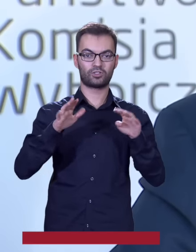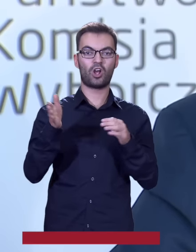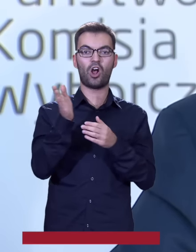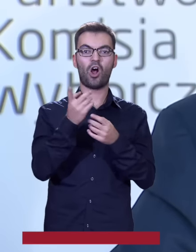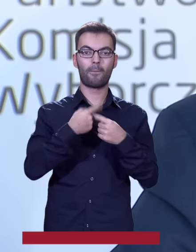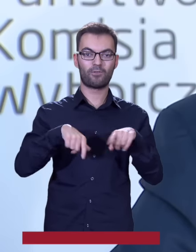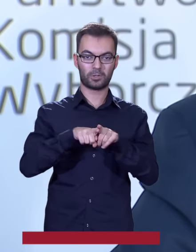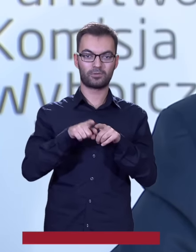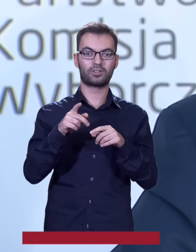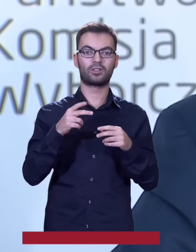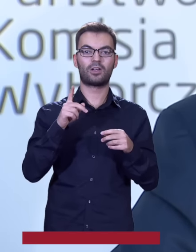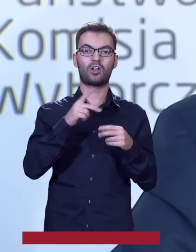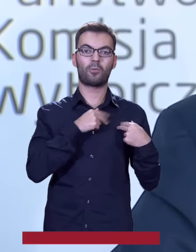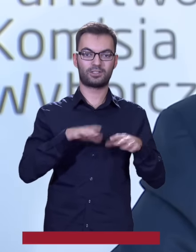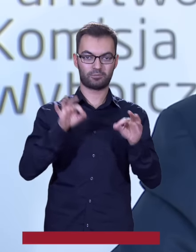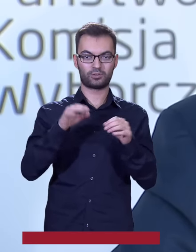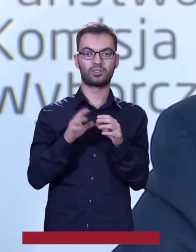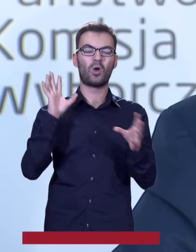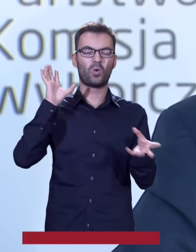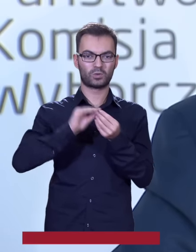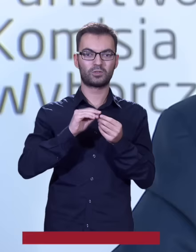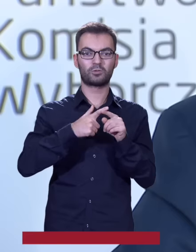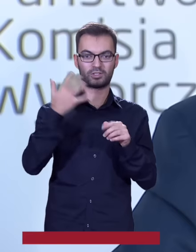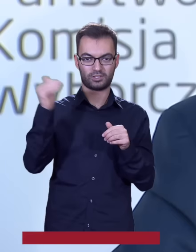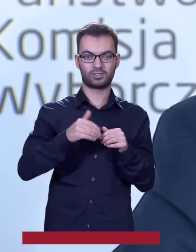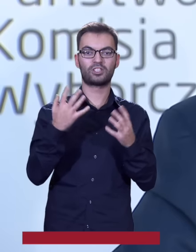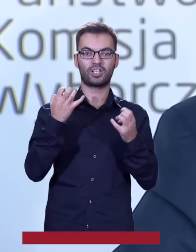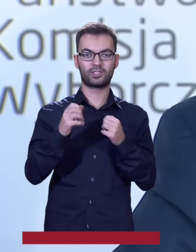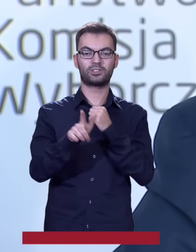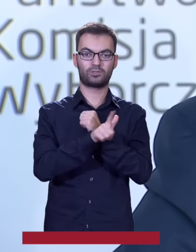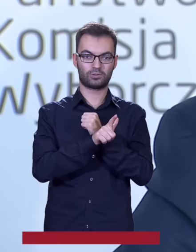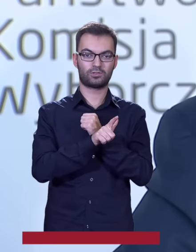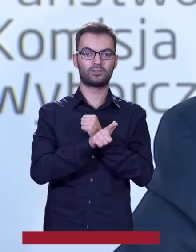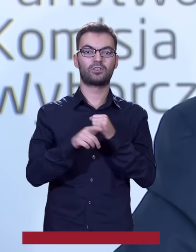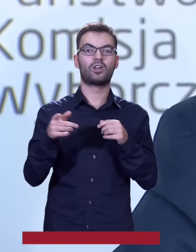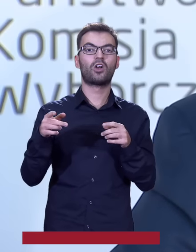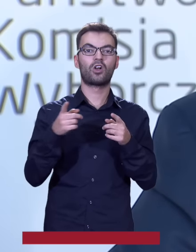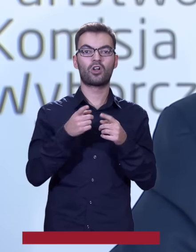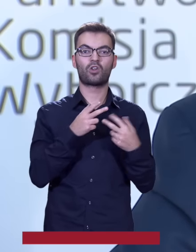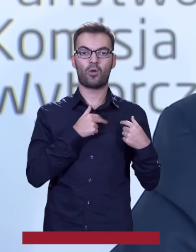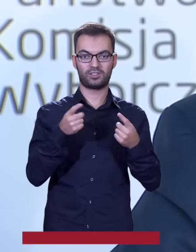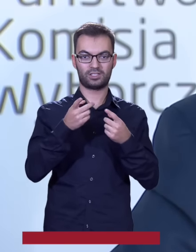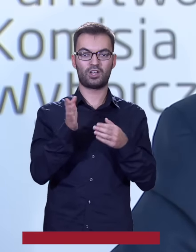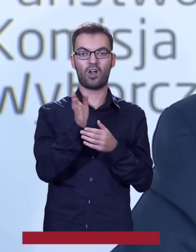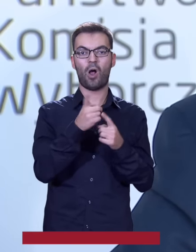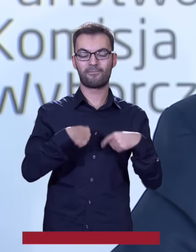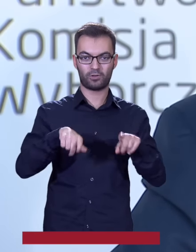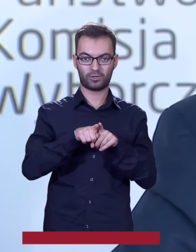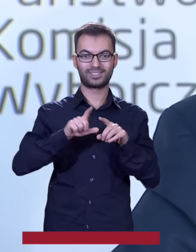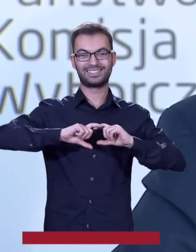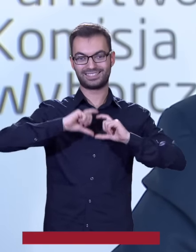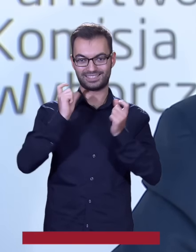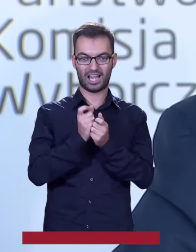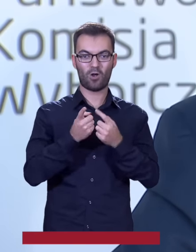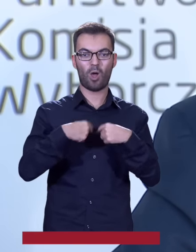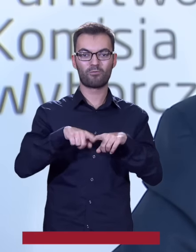komisji wyborczych spośród 25 970 komisji obwodowych powołanych w stałych obwodach